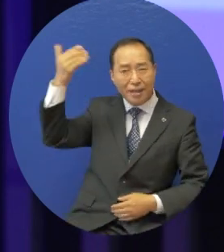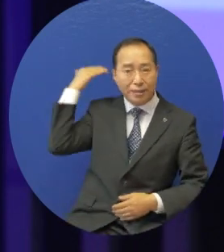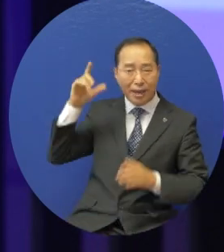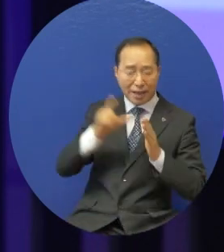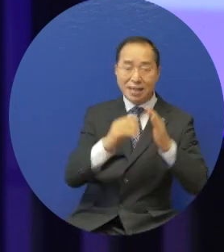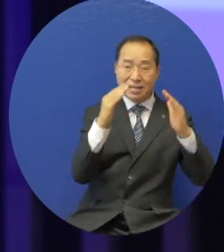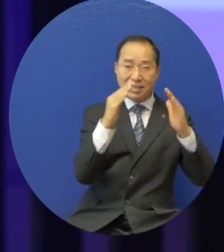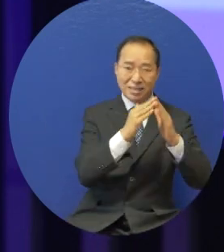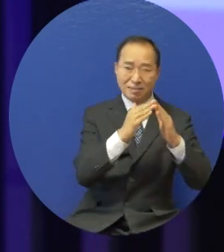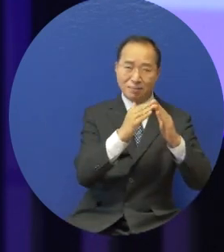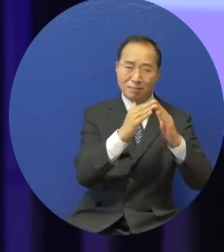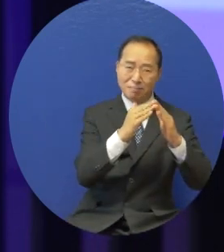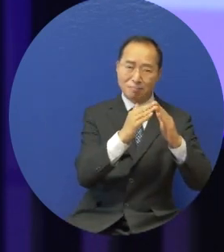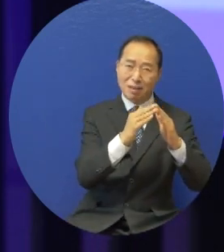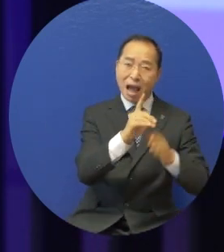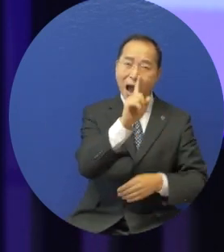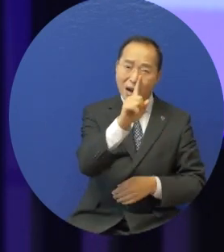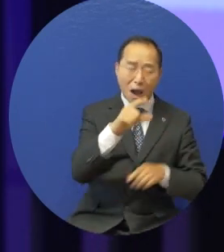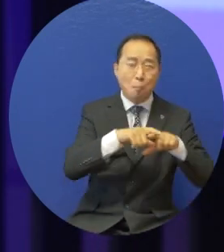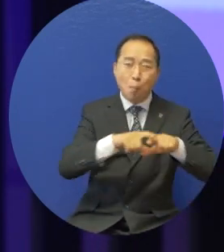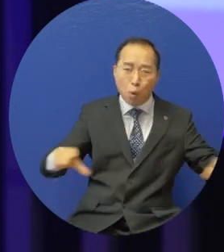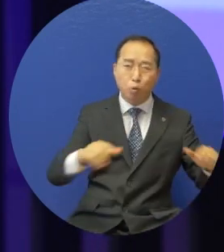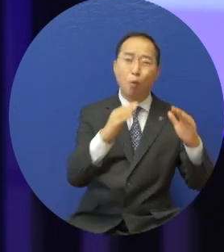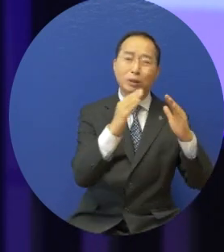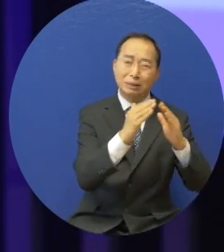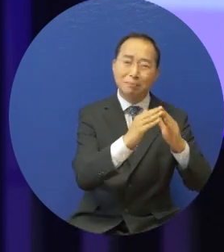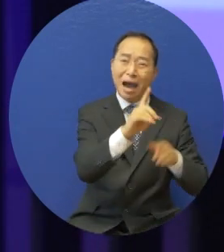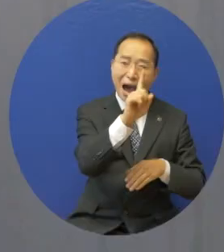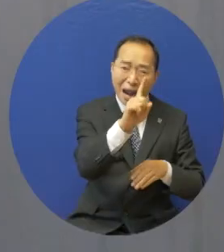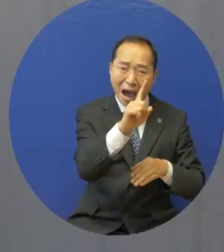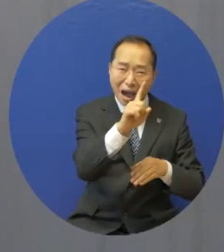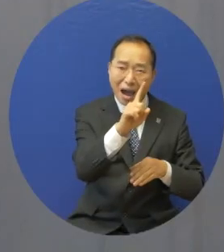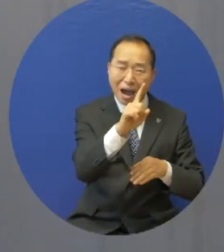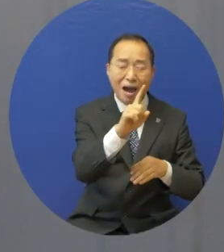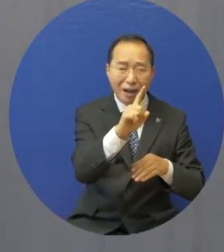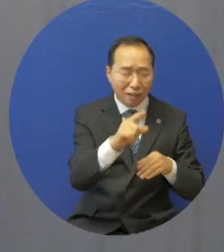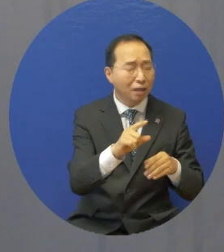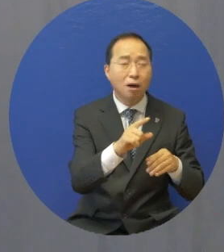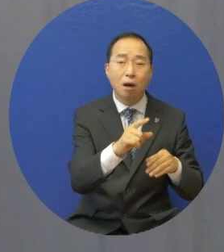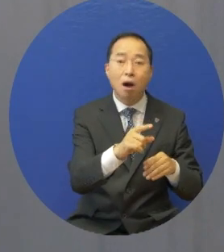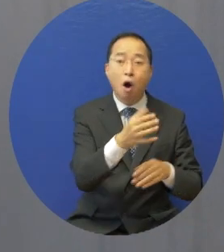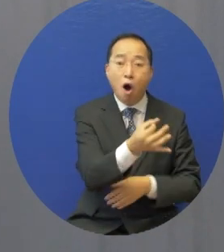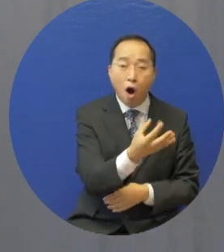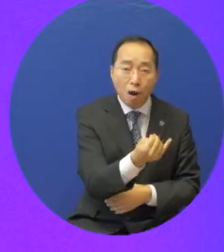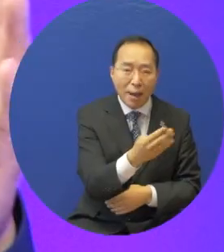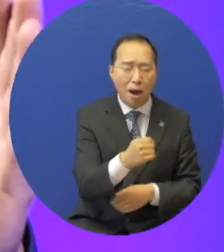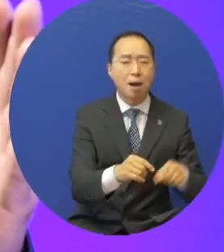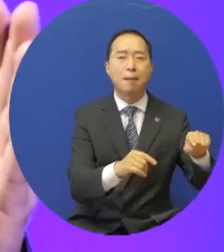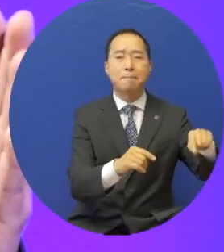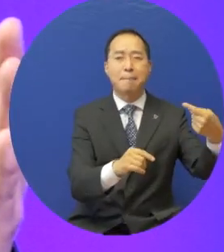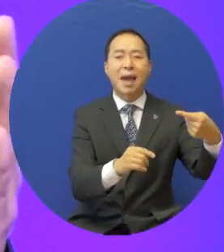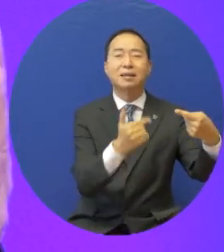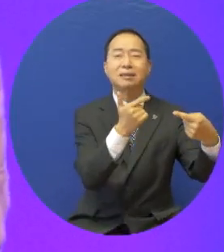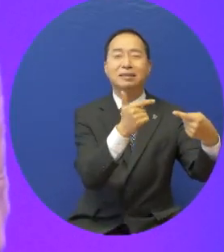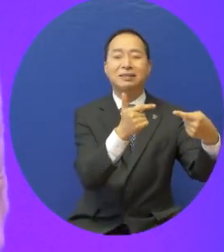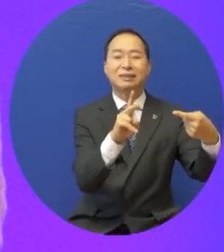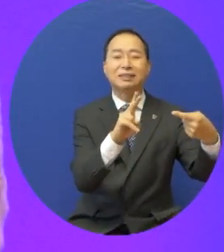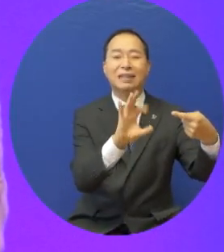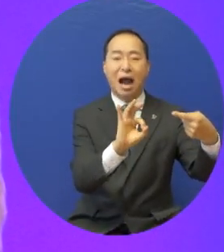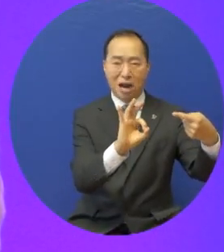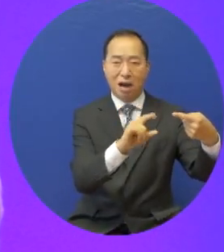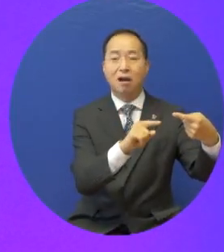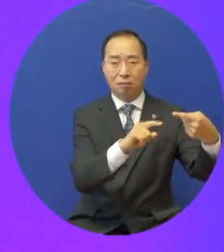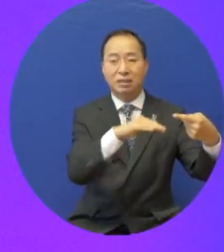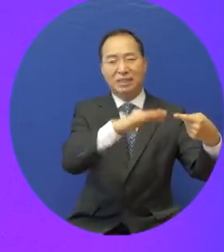때 괜찮은 초가집 한 채 그러니까 평범한 집 한 채 기와집이나 이런 어떤 큰 채가 아니라 네. 그